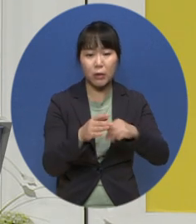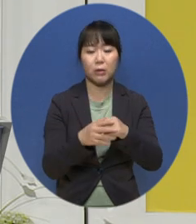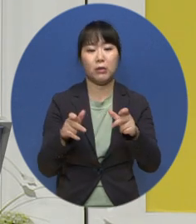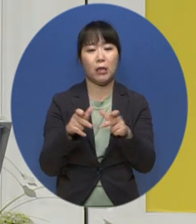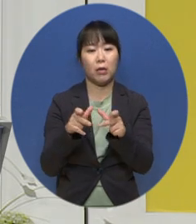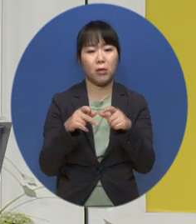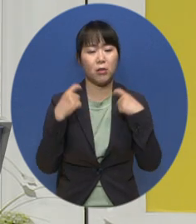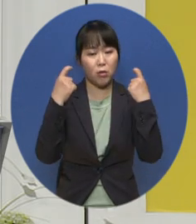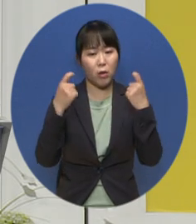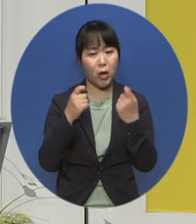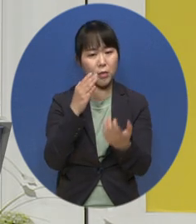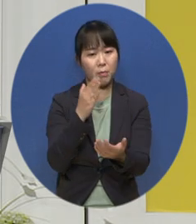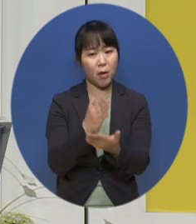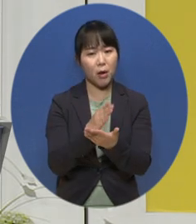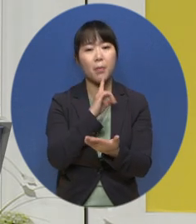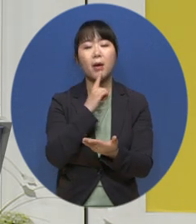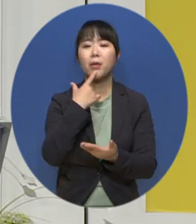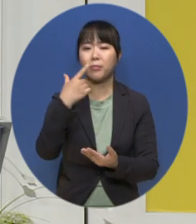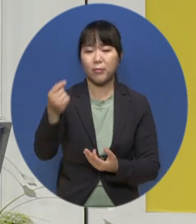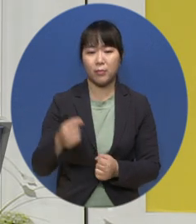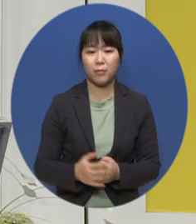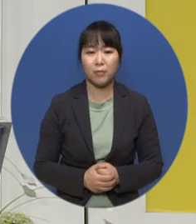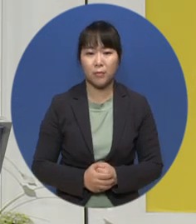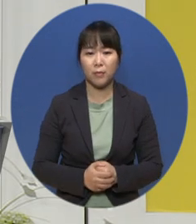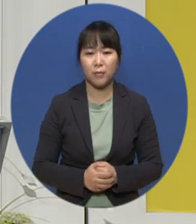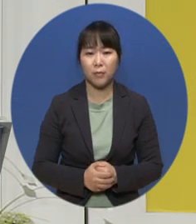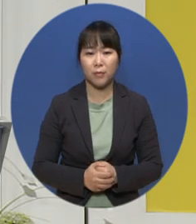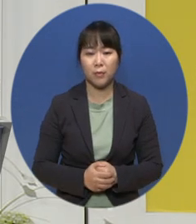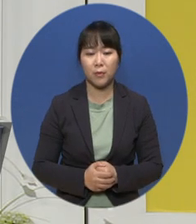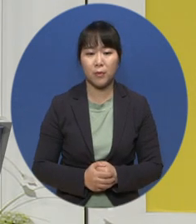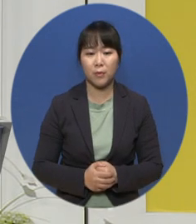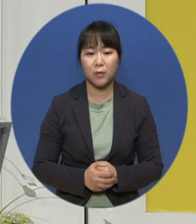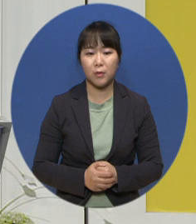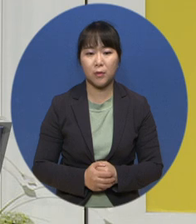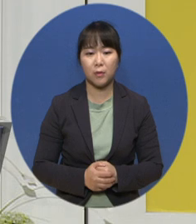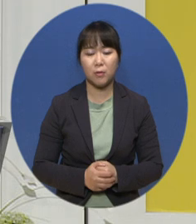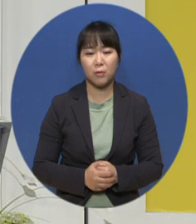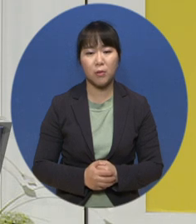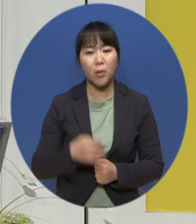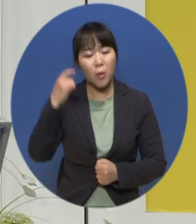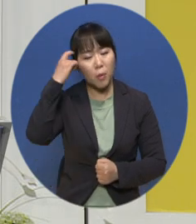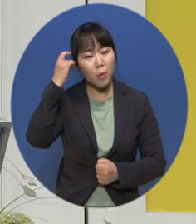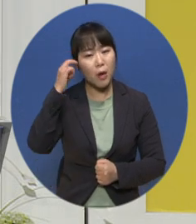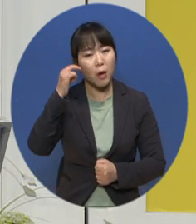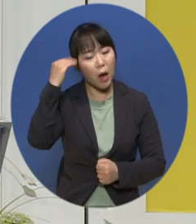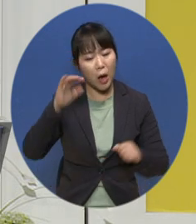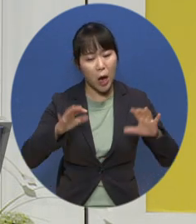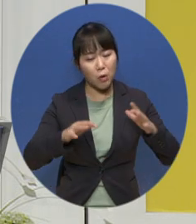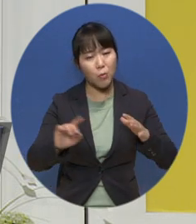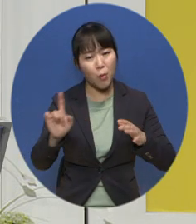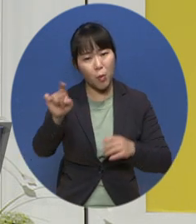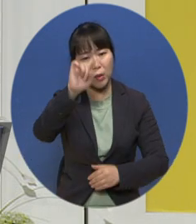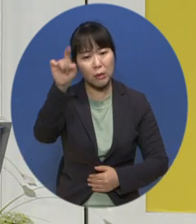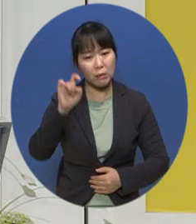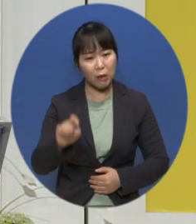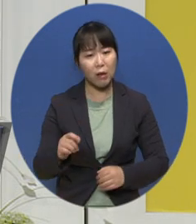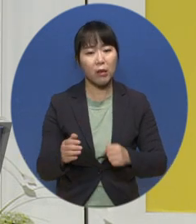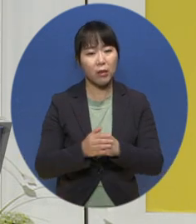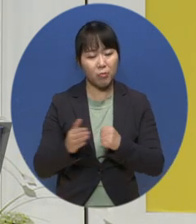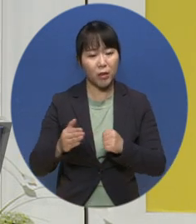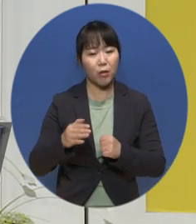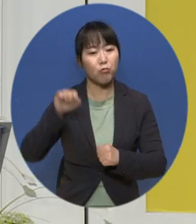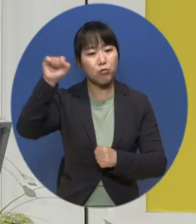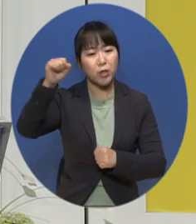장애인들은 내가 하지마 라는 얘기 거든요 그때 어떻게 해서 이런 나라가 있는가 싶어서 저 투쟁본부 와